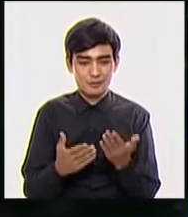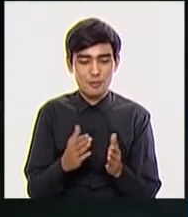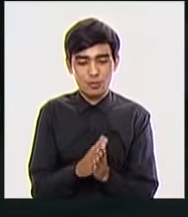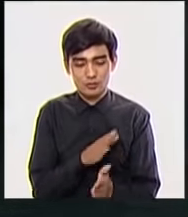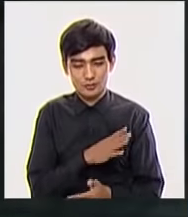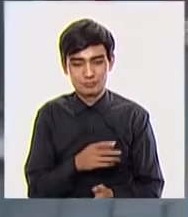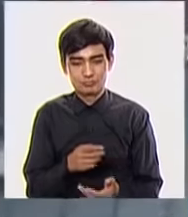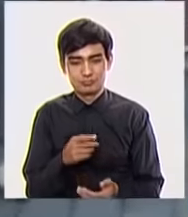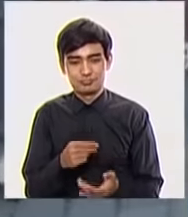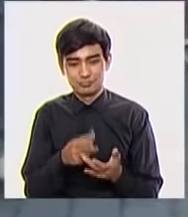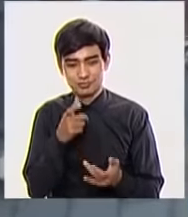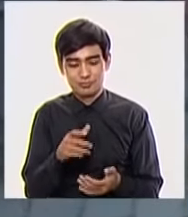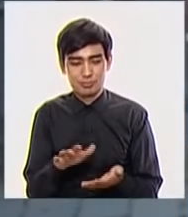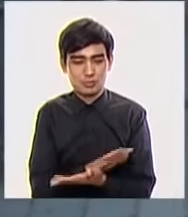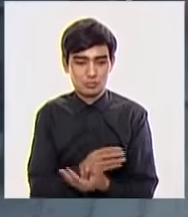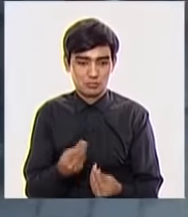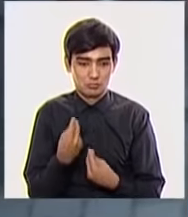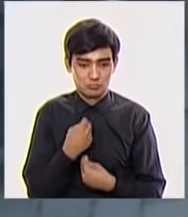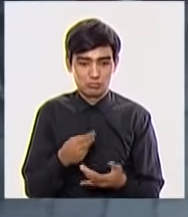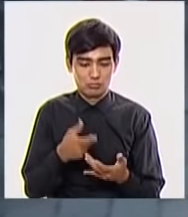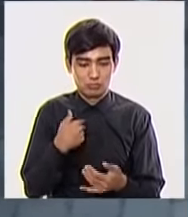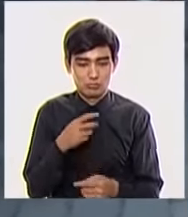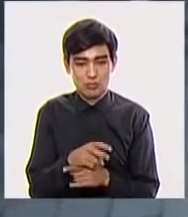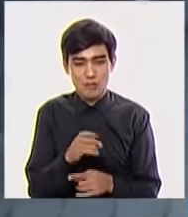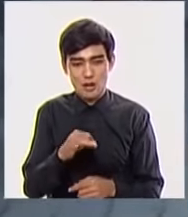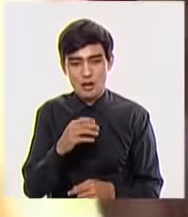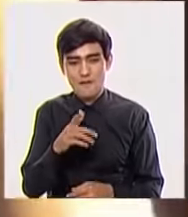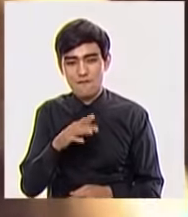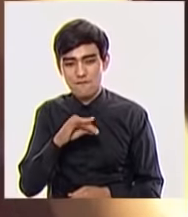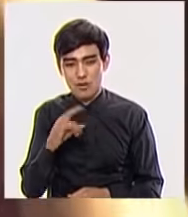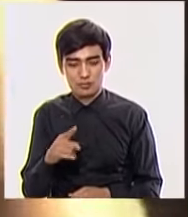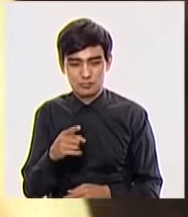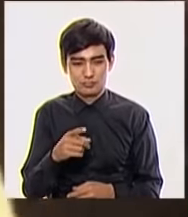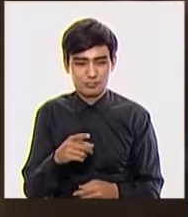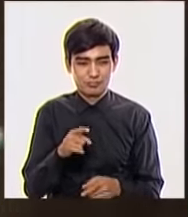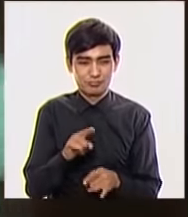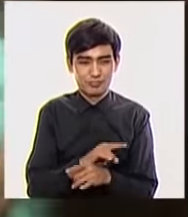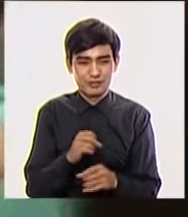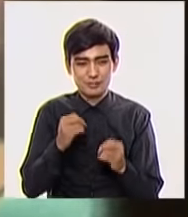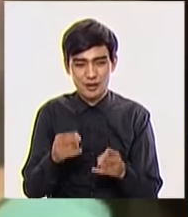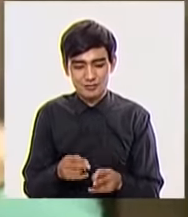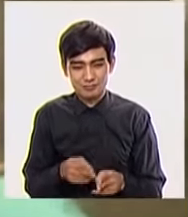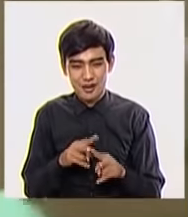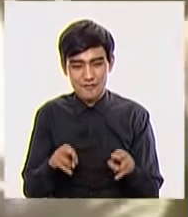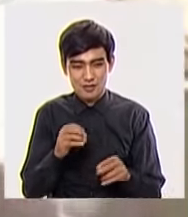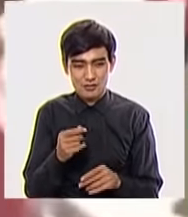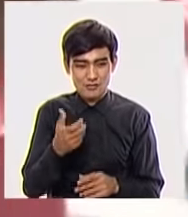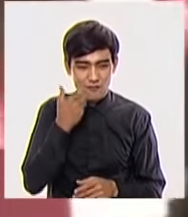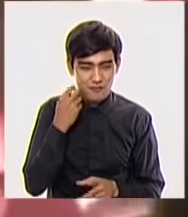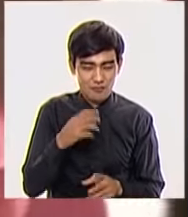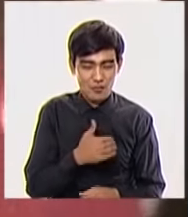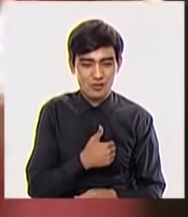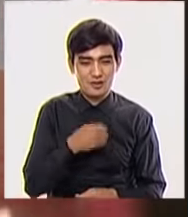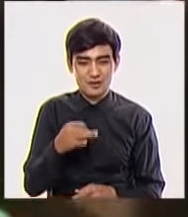чтобы анализ на коронавирус был бесплатным, а ВОЗ называют фашистской организацией. В Кустанае инициатора подобной акции даже привлекли